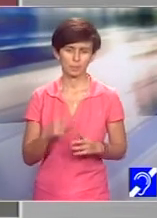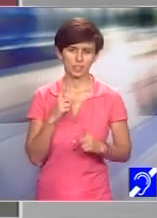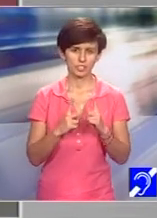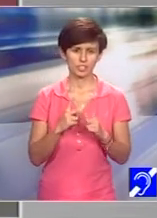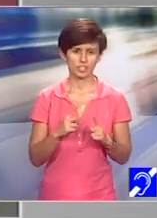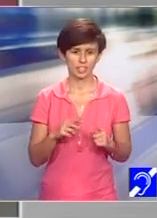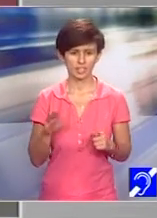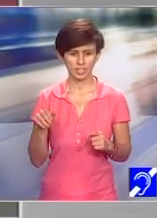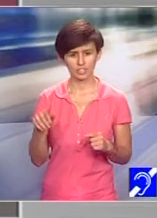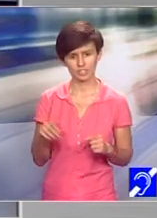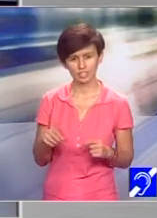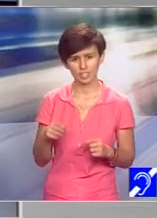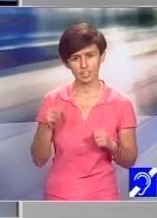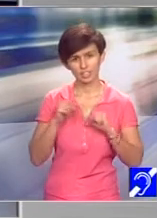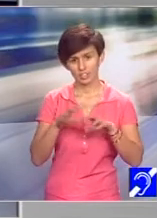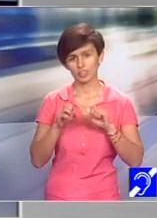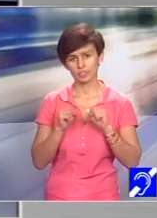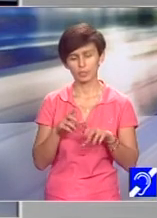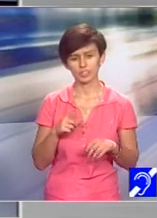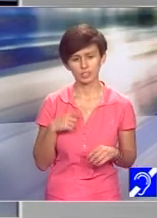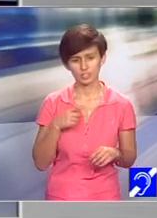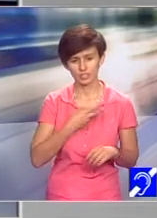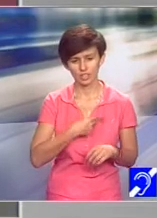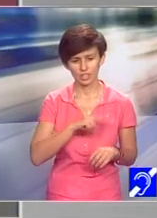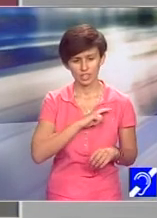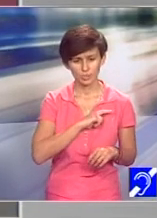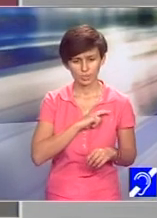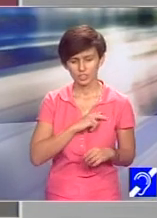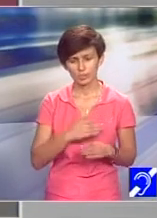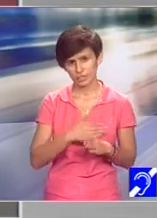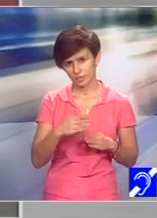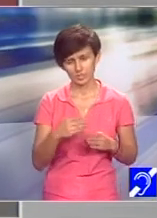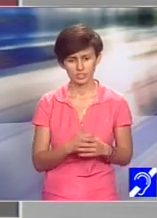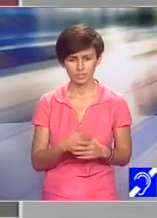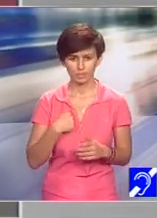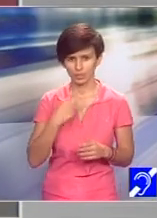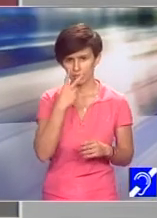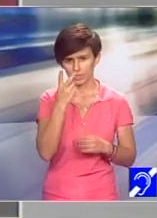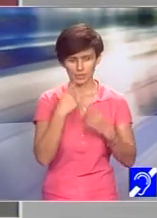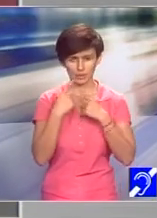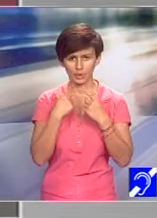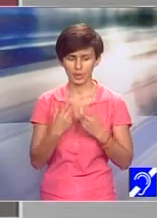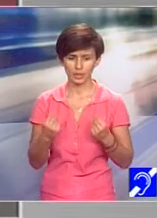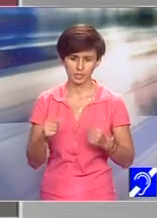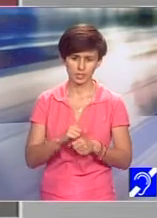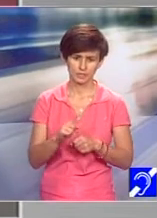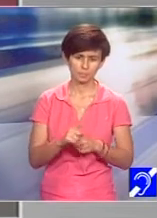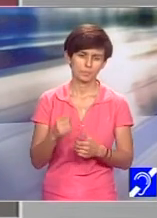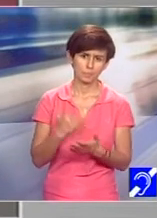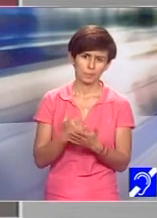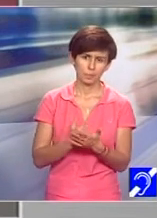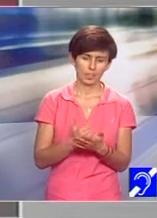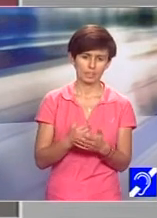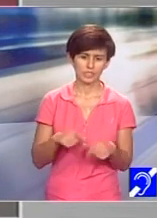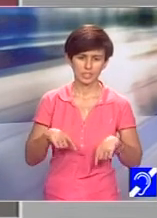bun. Și ai un start bun, corect. Bun. Am văzut că puneți în discuție și anumite lucruri care sunt reale și fac parte din